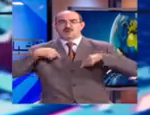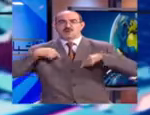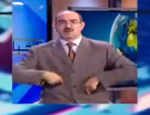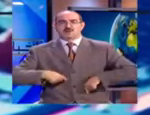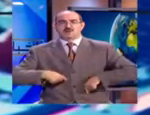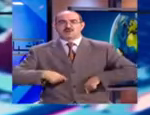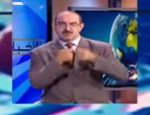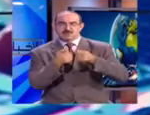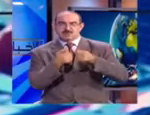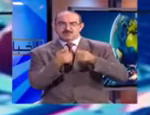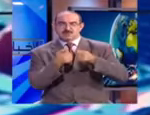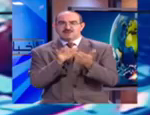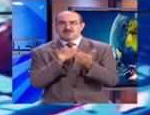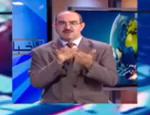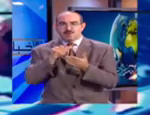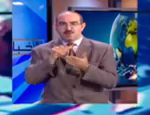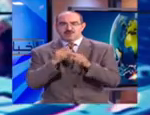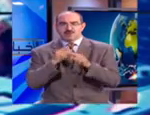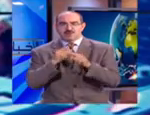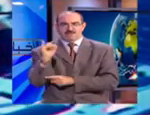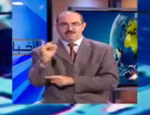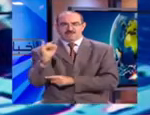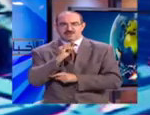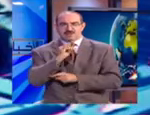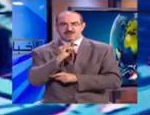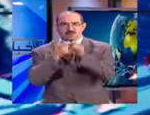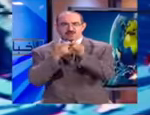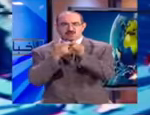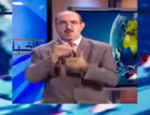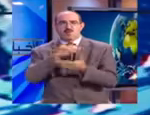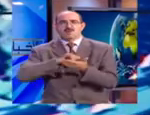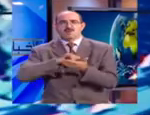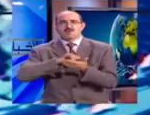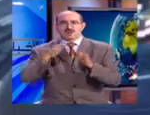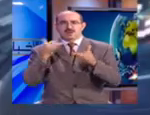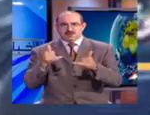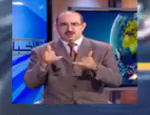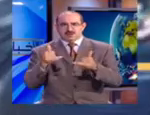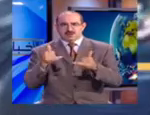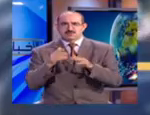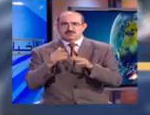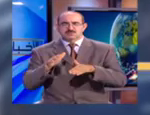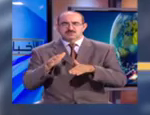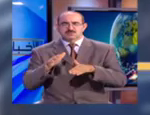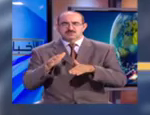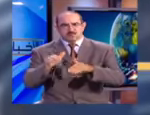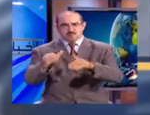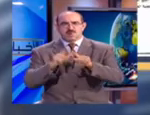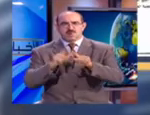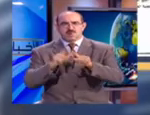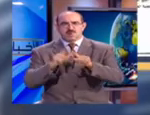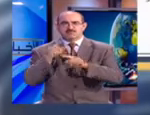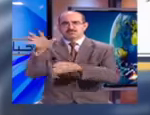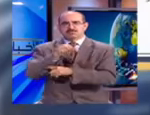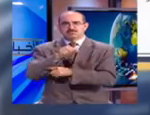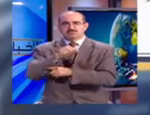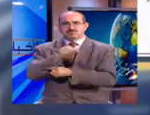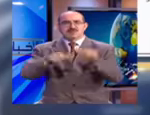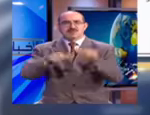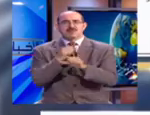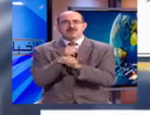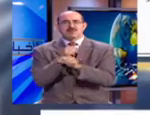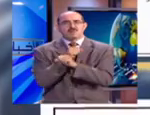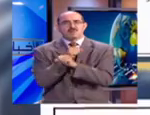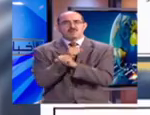الصلة بالتنقل الجوي، تعلن شركة الخطوط الجوية الجزائرية عن مواصلة رحلات إجلاء المواطنين